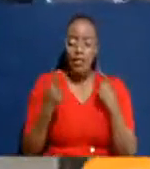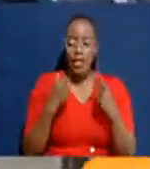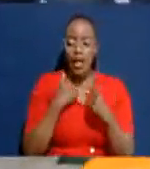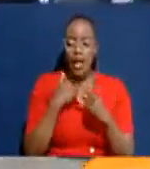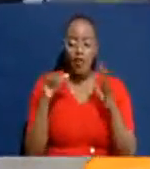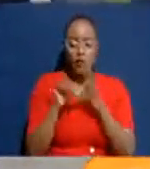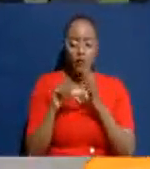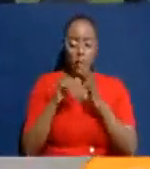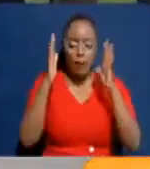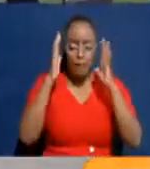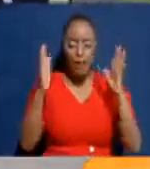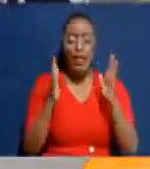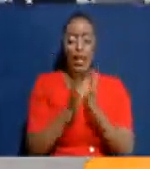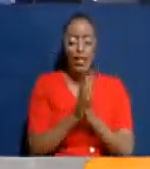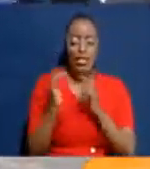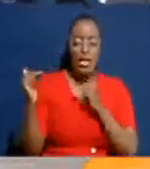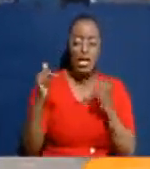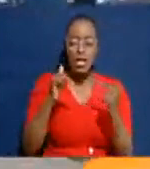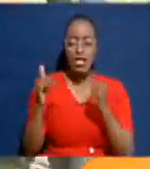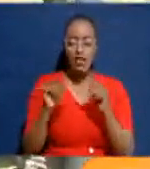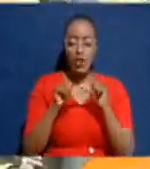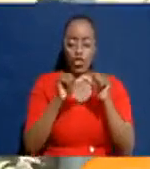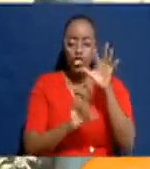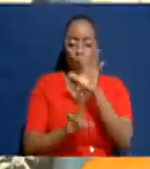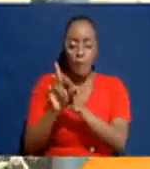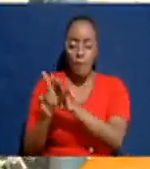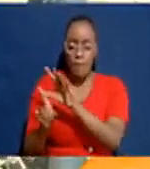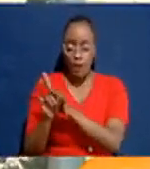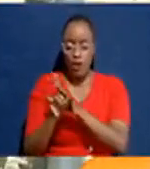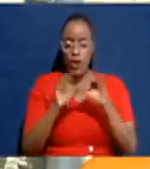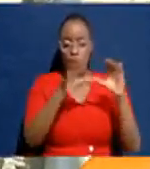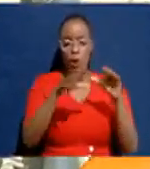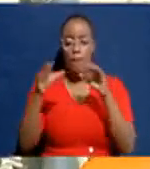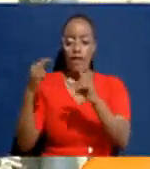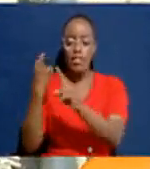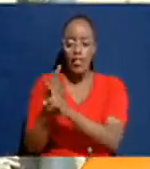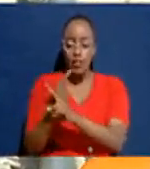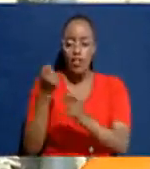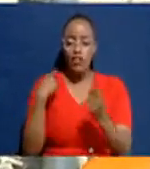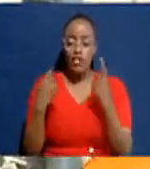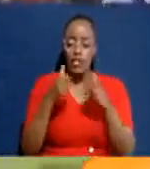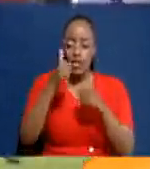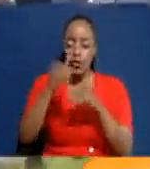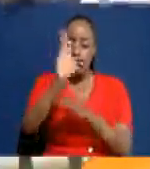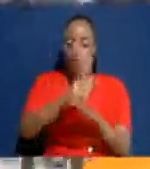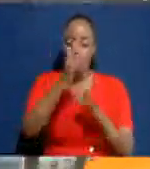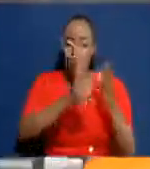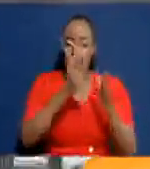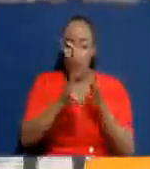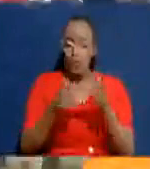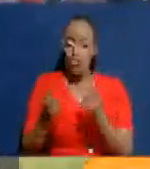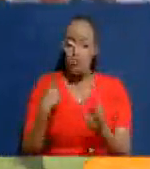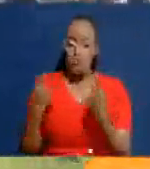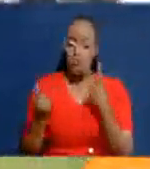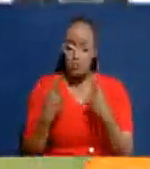imekuwa donda sugu, huku vuta ni kuvute ikiibuka baina ya kampuni mbalimbali za chai zinazotumia mashine kuchuma